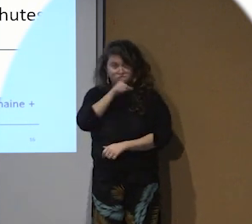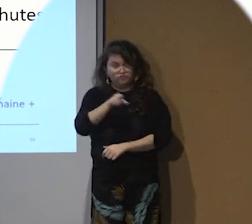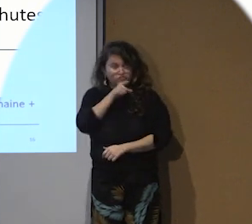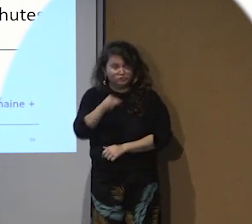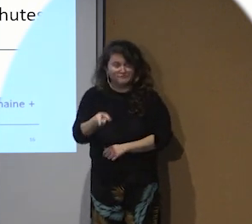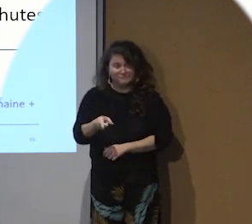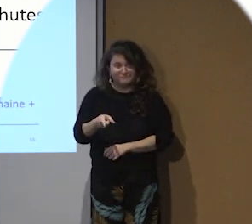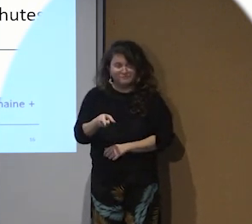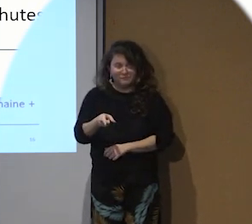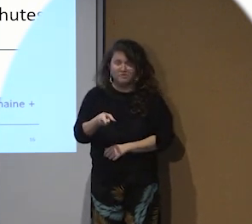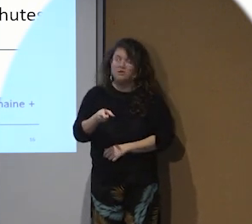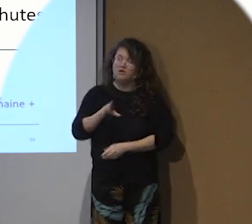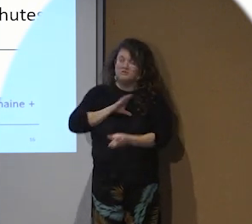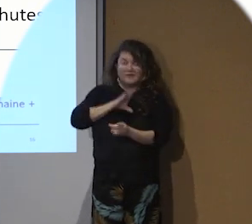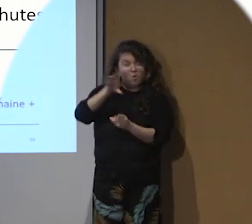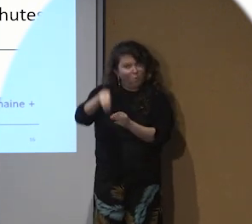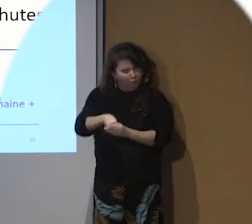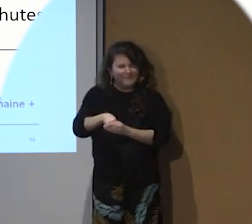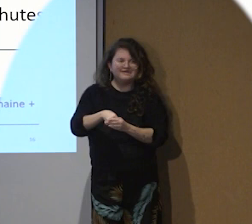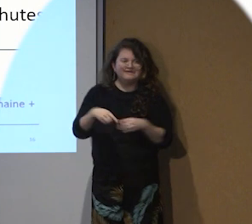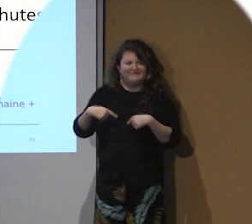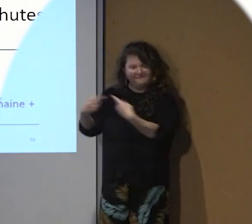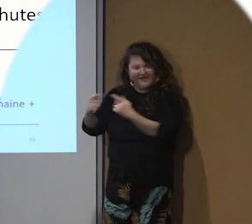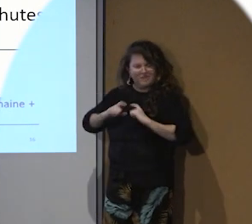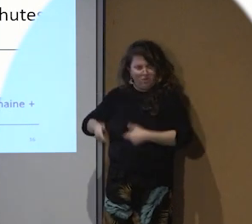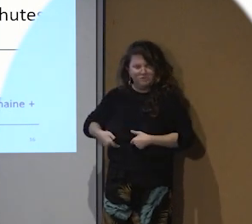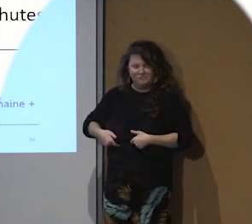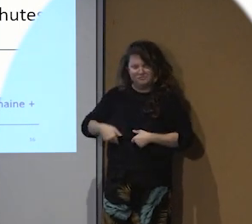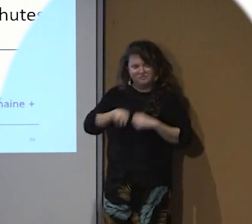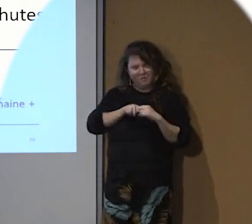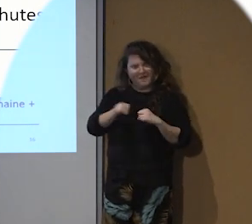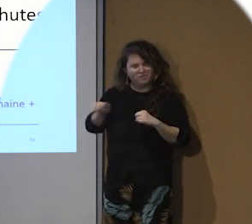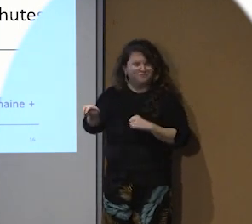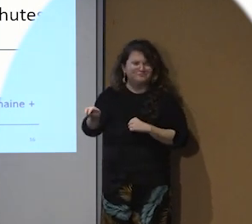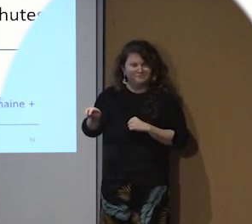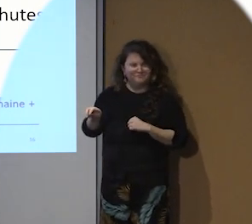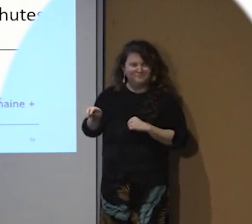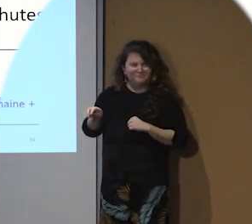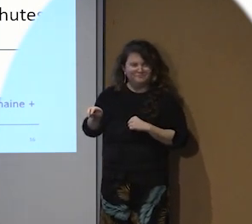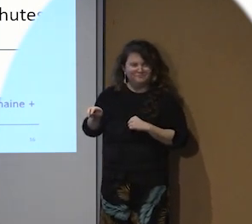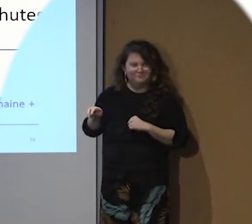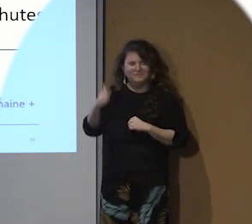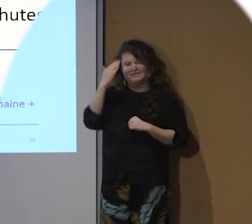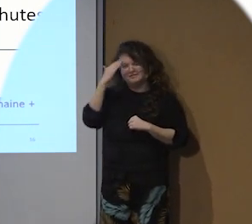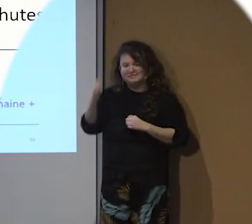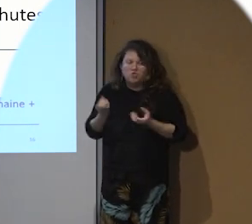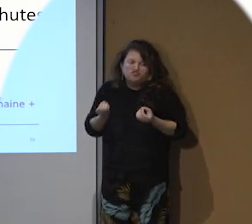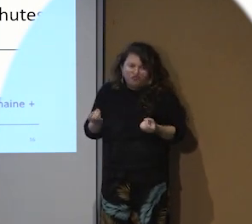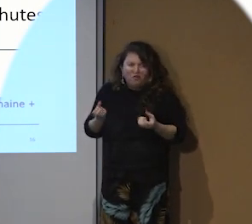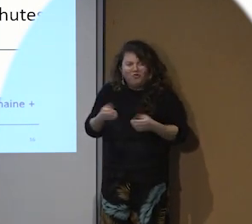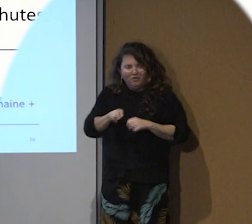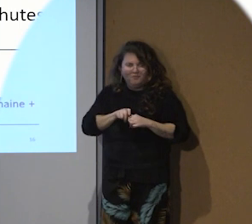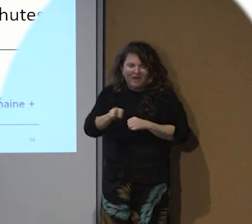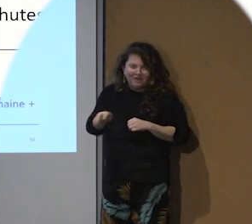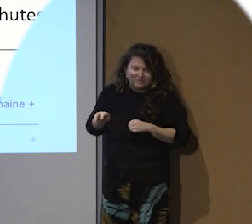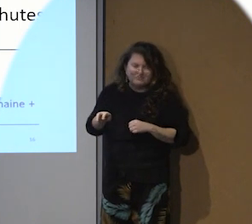le temps que peut prendre l'enfant pour aller à l'école à pied, par exemple, tout en sachant qu'aujourd'hui, ils ne vont plus souvent à pied. Donc on a